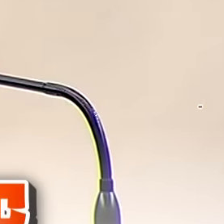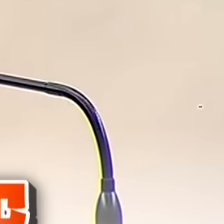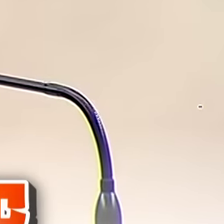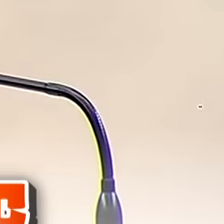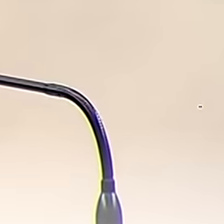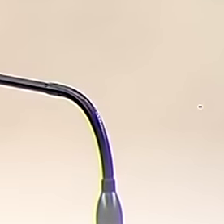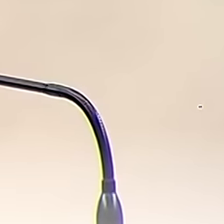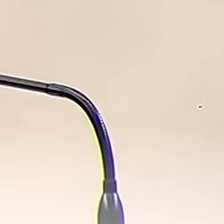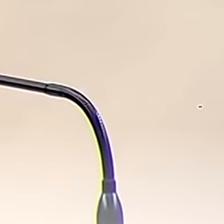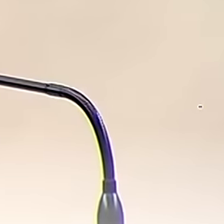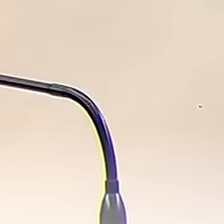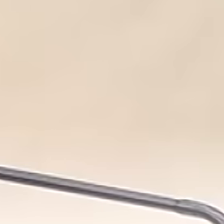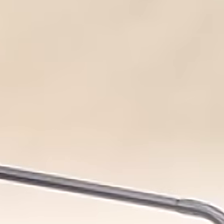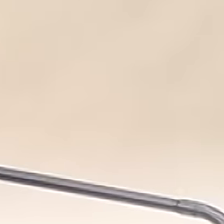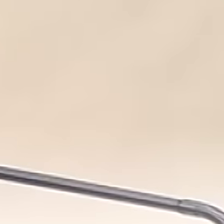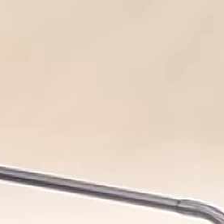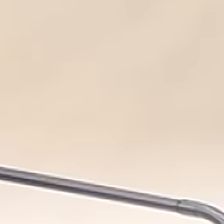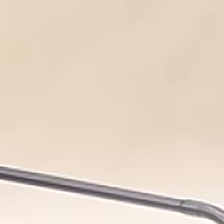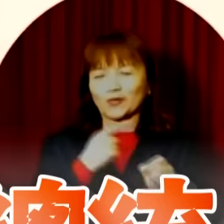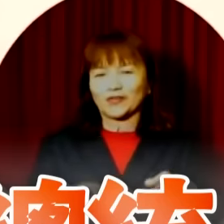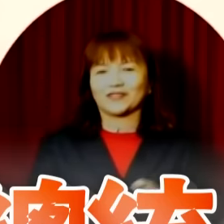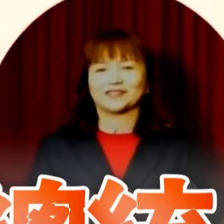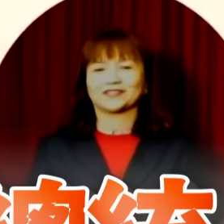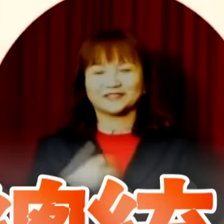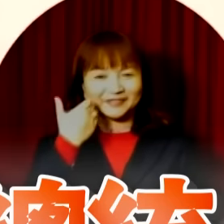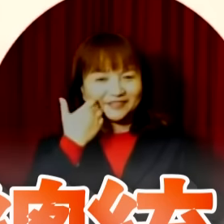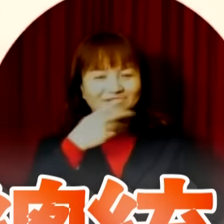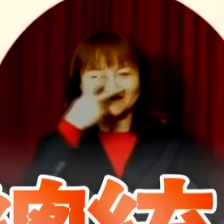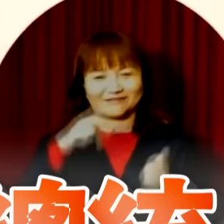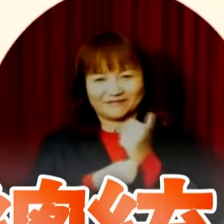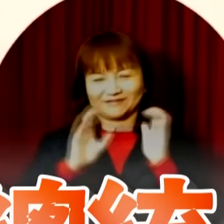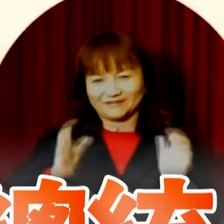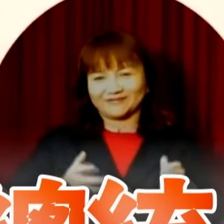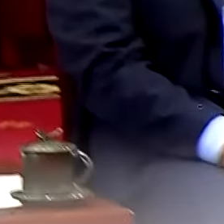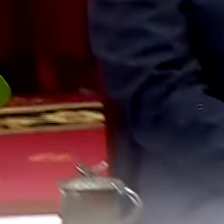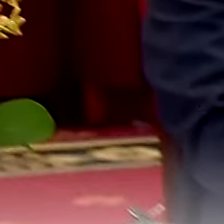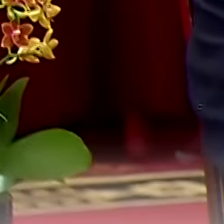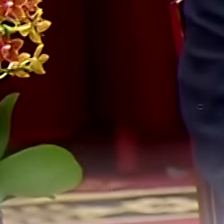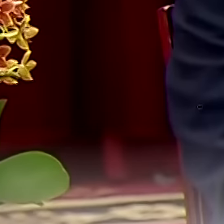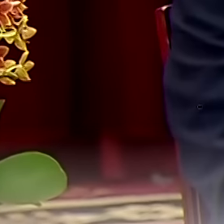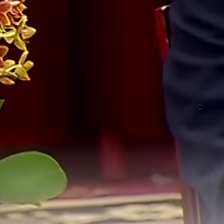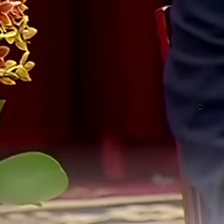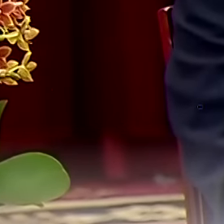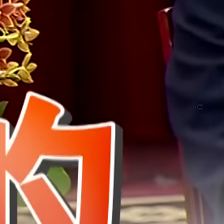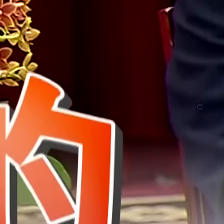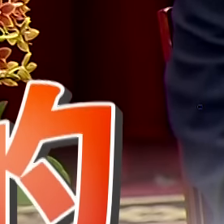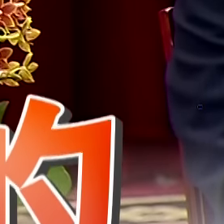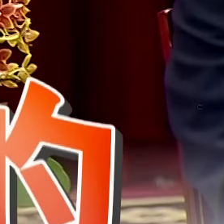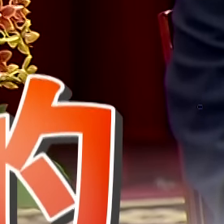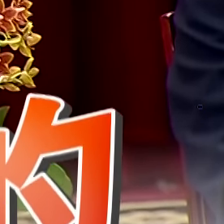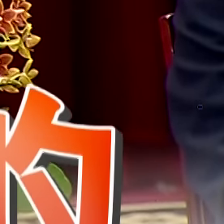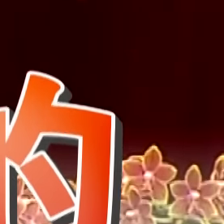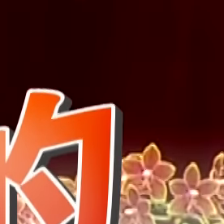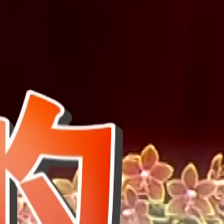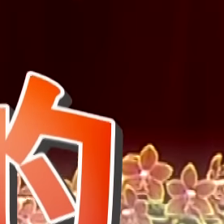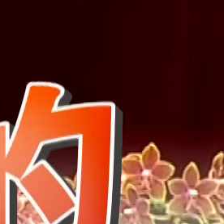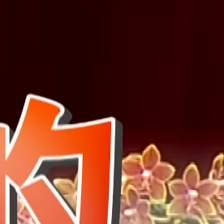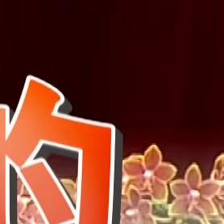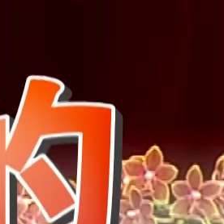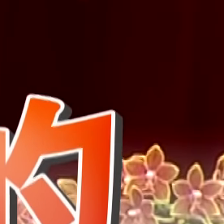个资深失迷，就是我们赖清德副总统啊。对不起，你们不同路的啊。